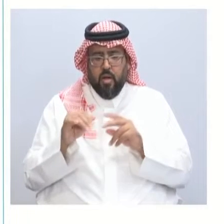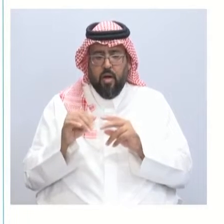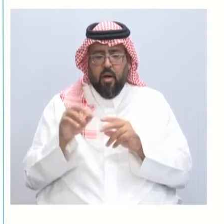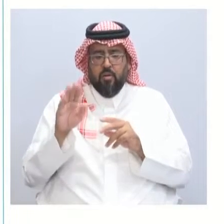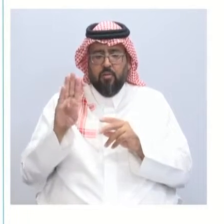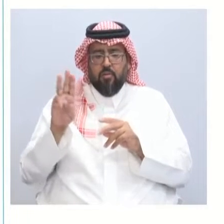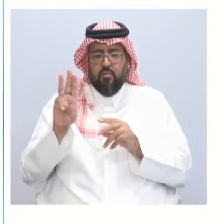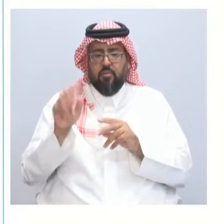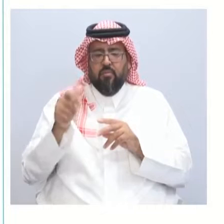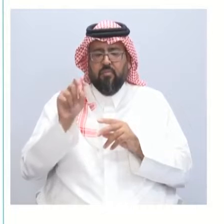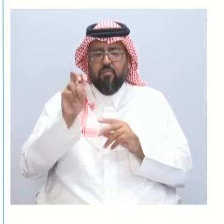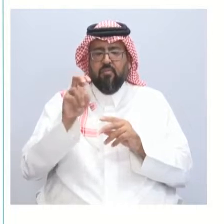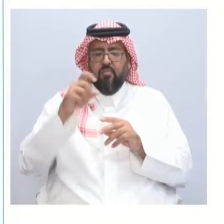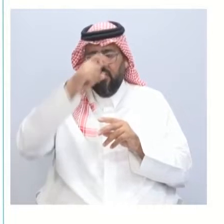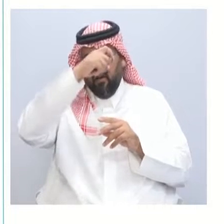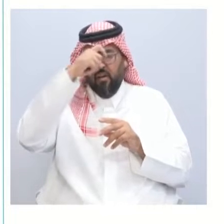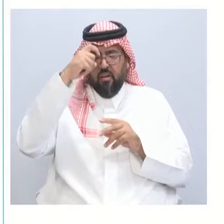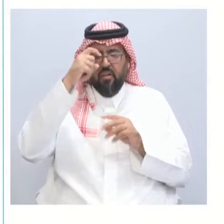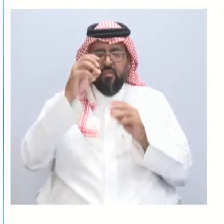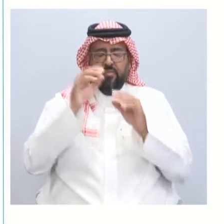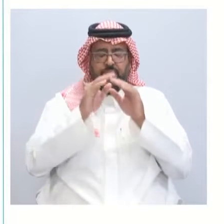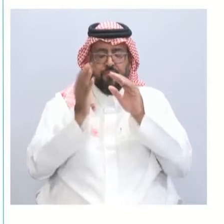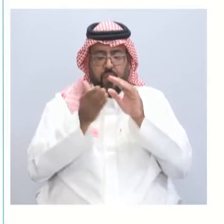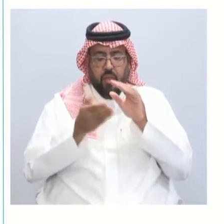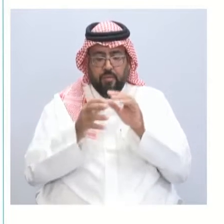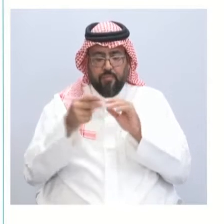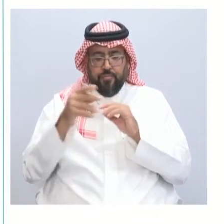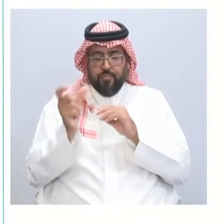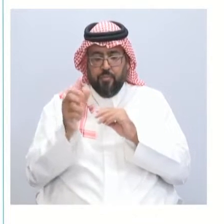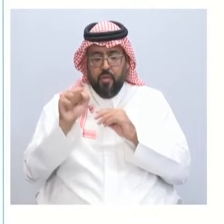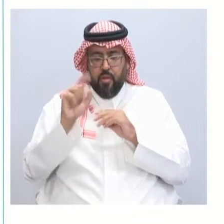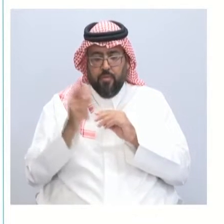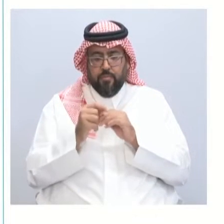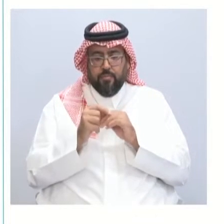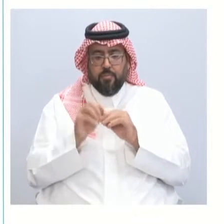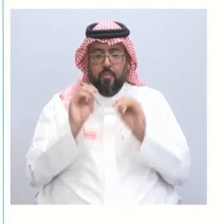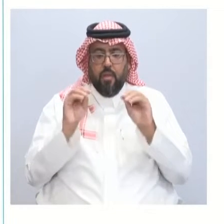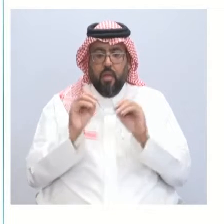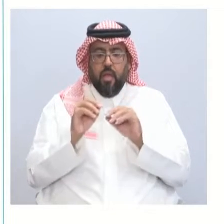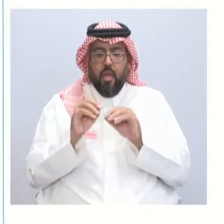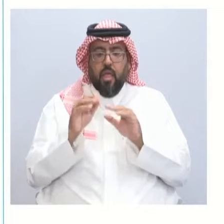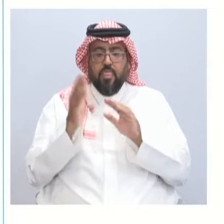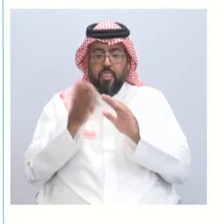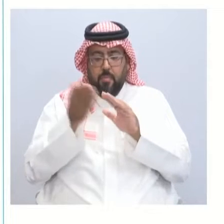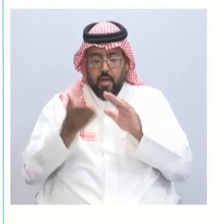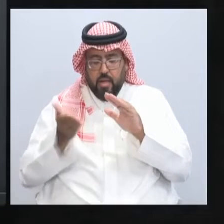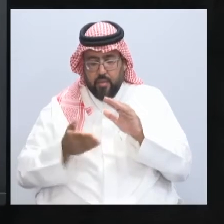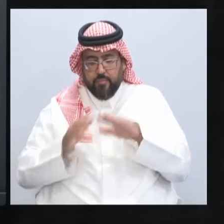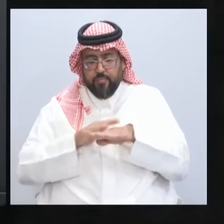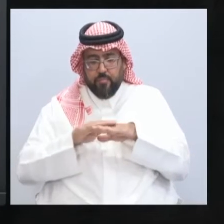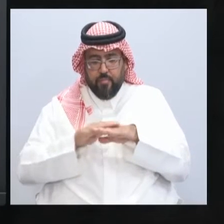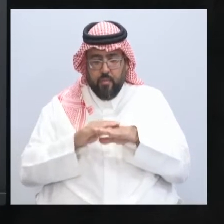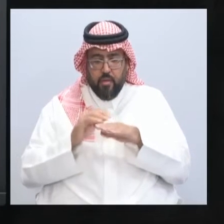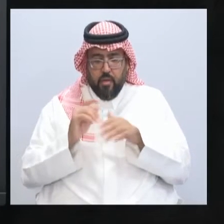الكثافه ودرجه الحراره والسمك والعناصر كذلك تح حدثنا عن طبقات الارض